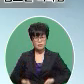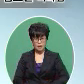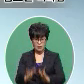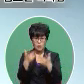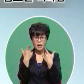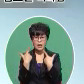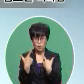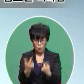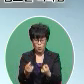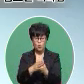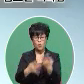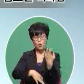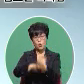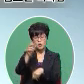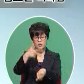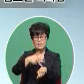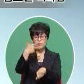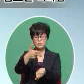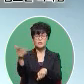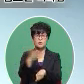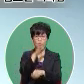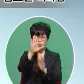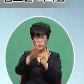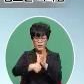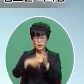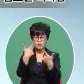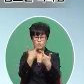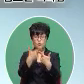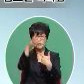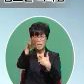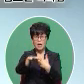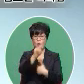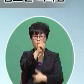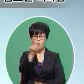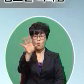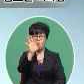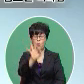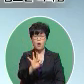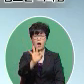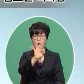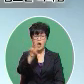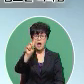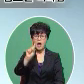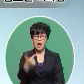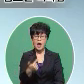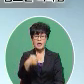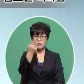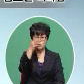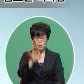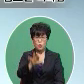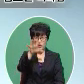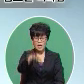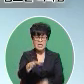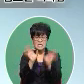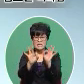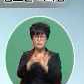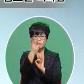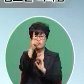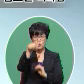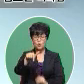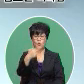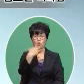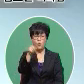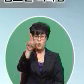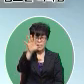오전 7시경에 동맥 5 강화 등 타 15번 지킴 용량 출연 흐름이 줘 예 이제 남북 0세에서 수용